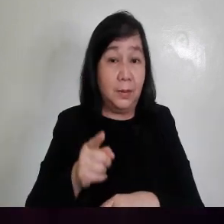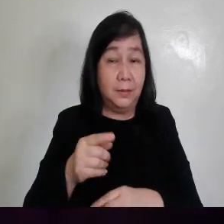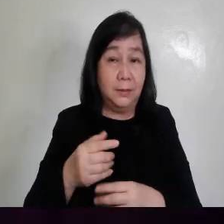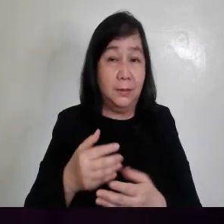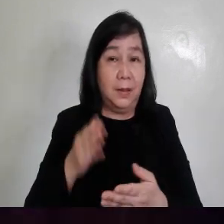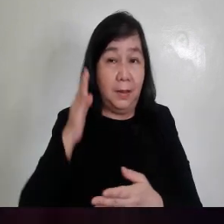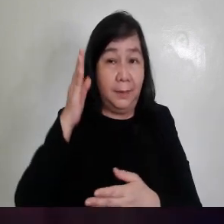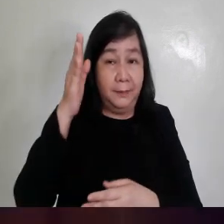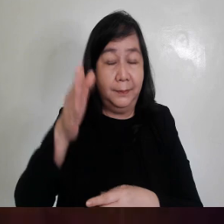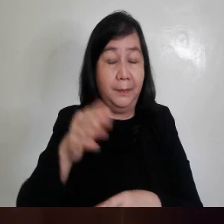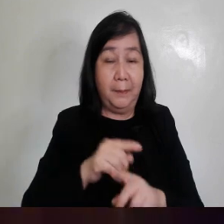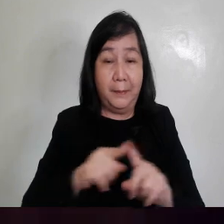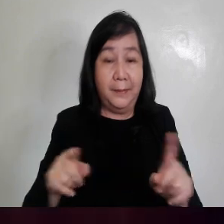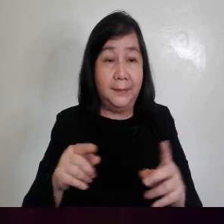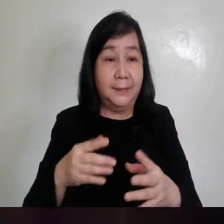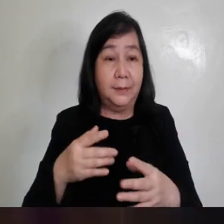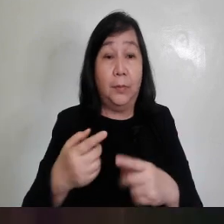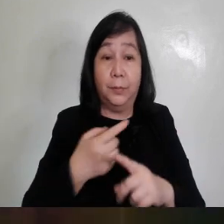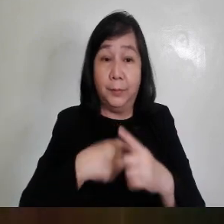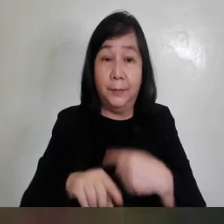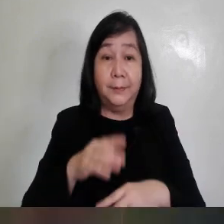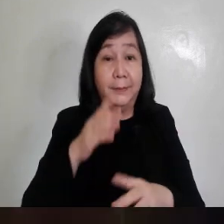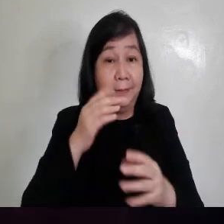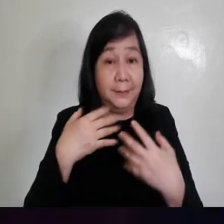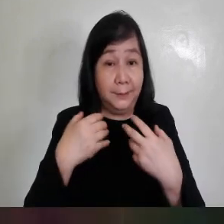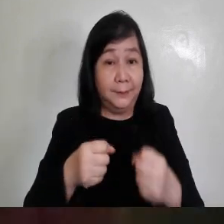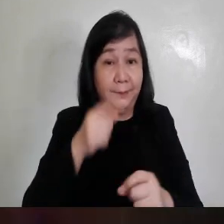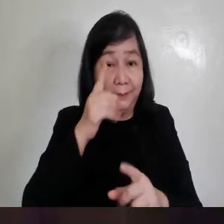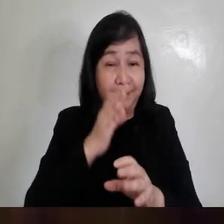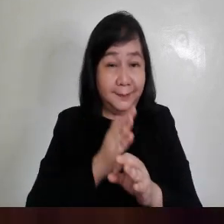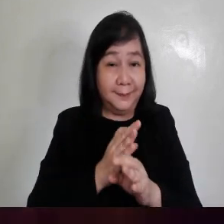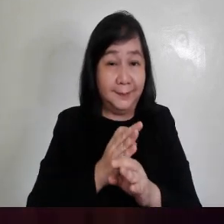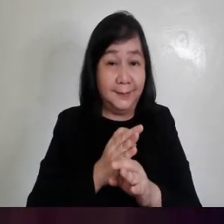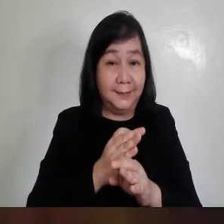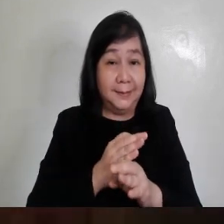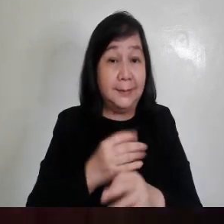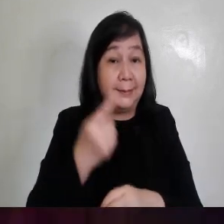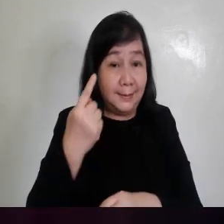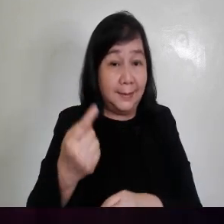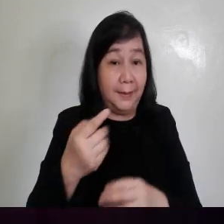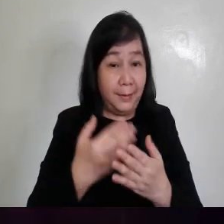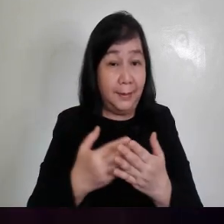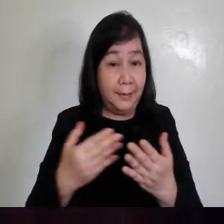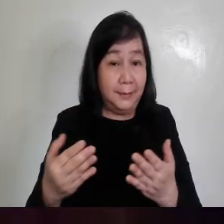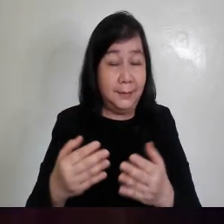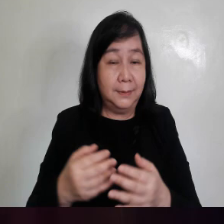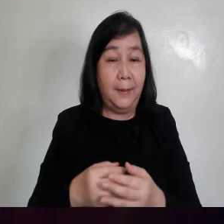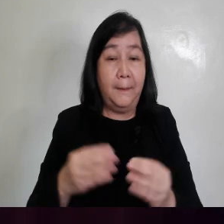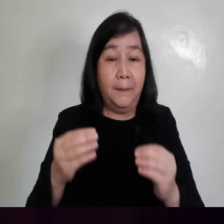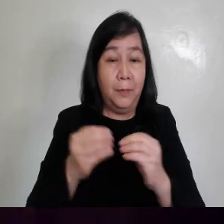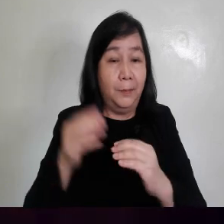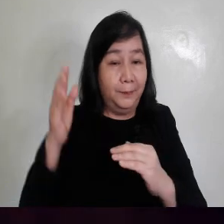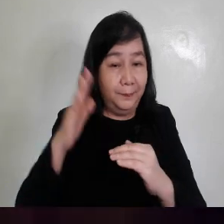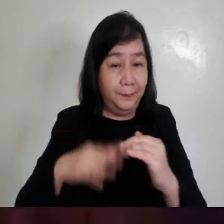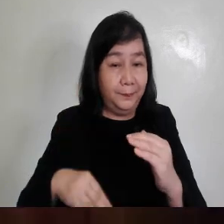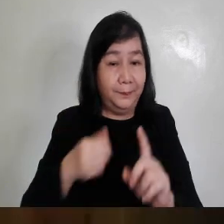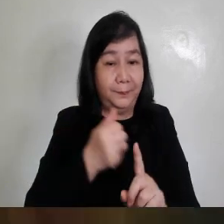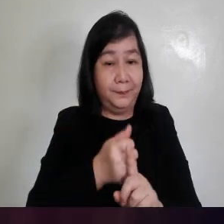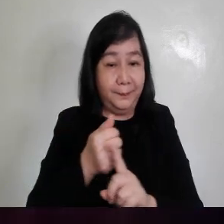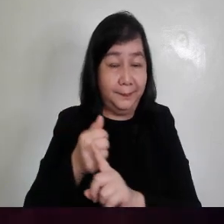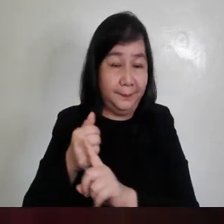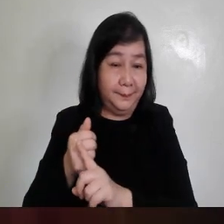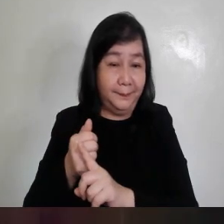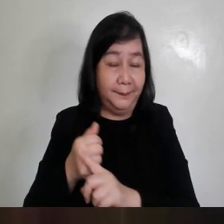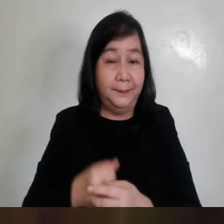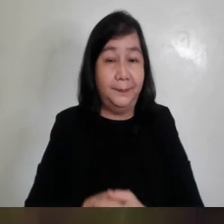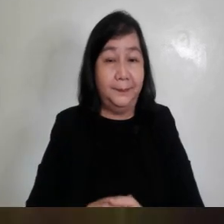sa kasiguraduhan sa hinaharap, kung hindi sa matibay na pananampalataya sa isang bagay na higit sa kanilang